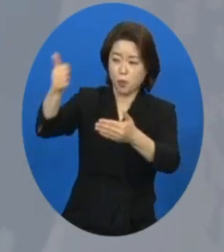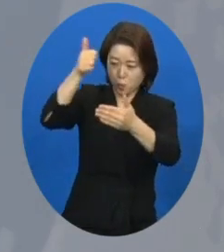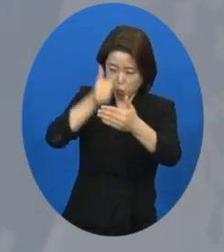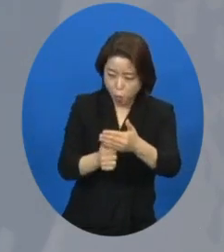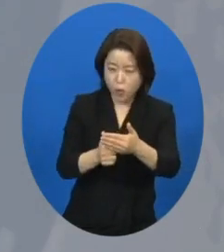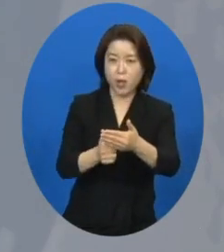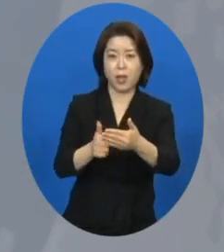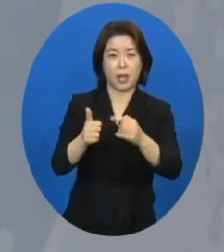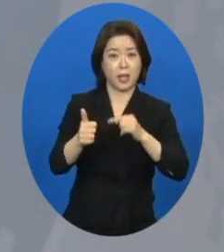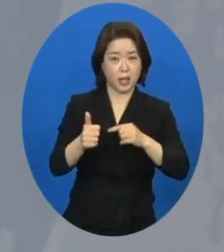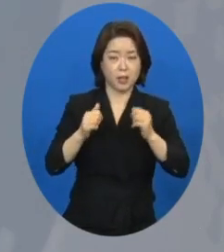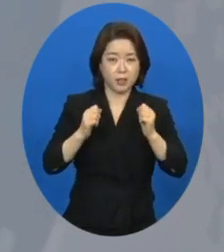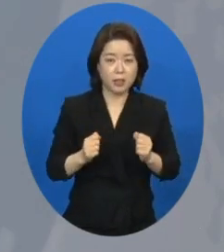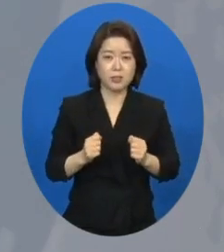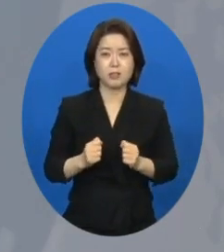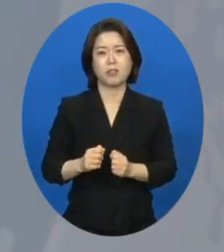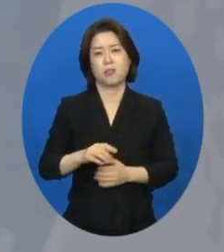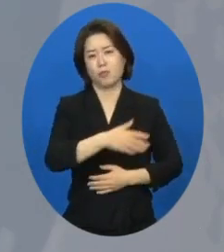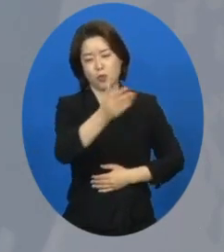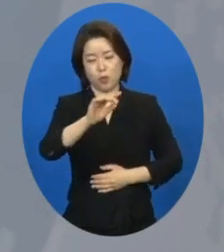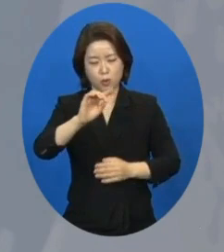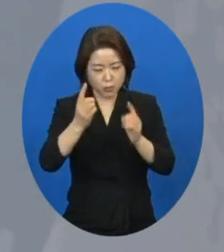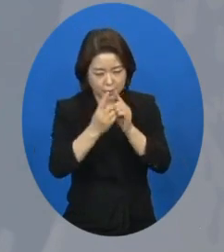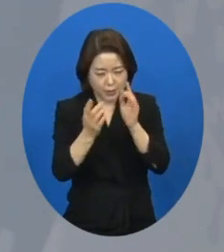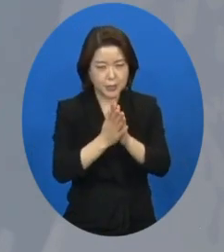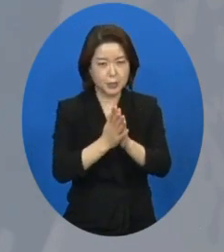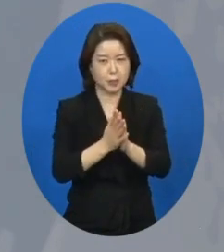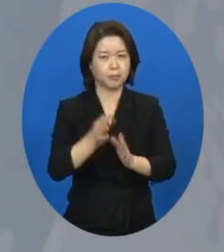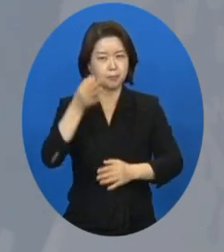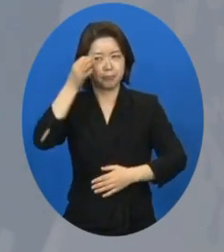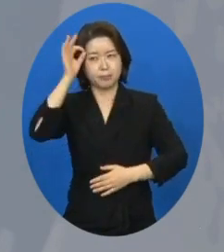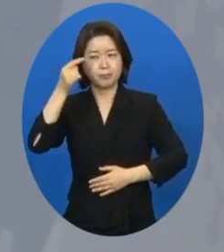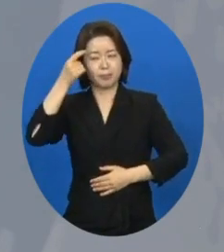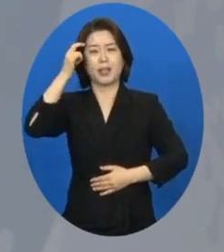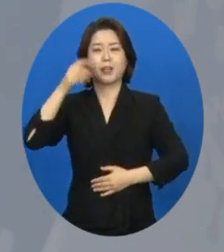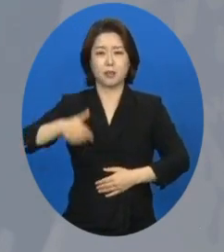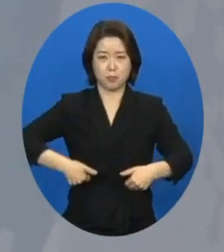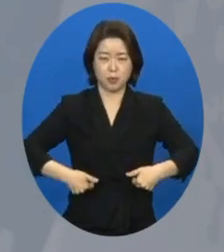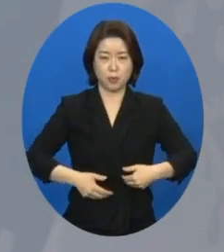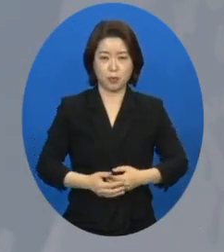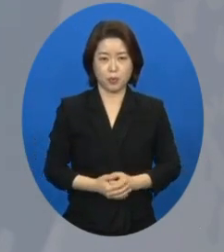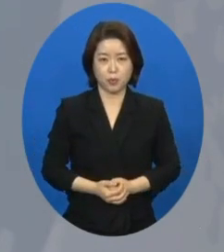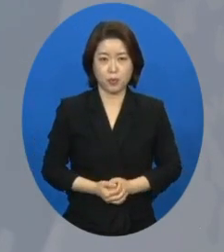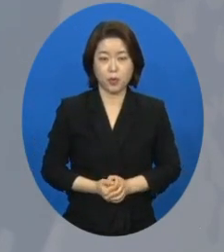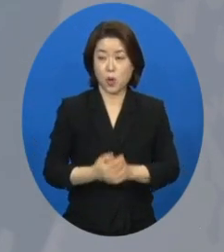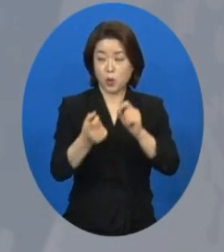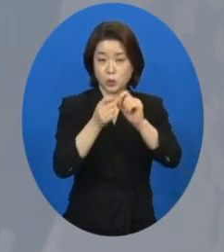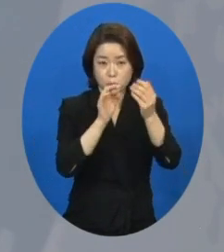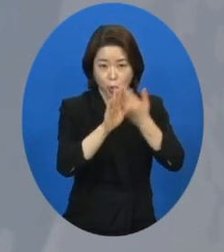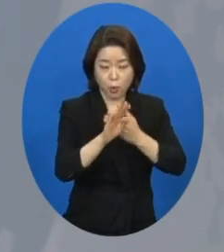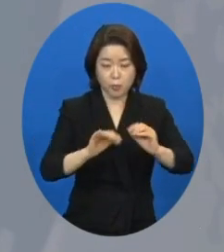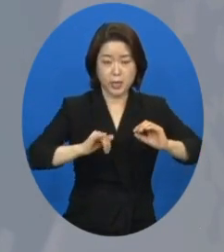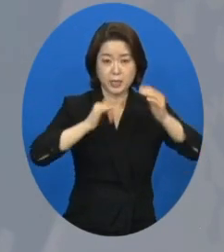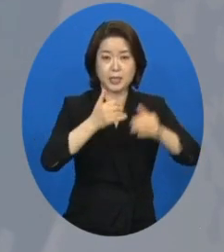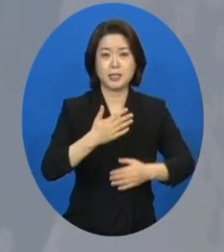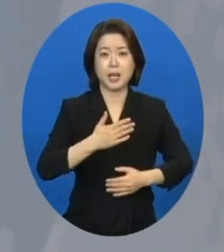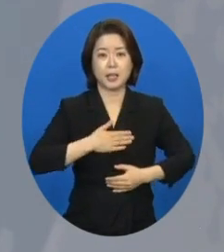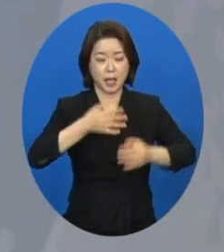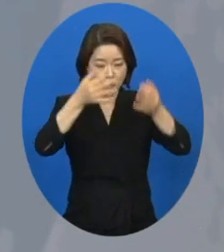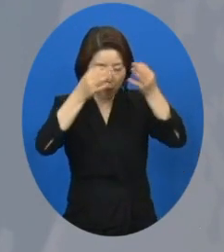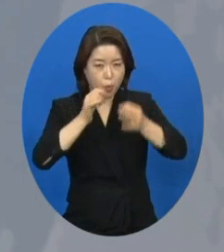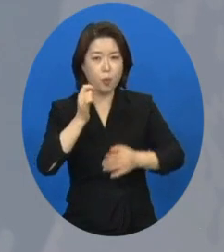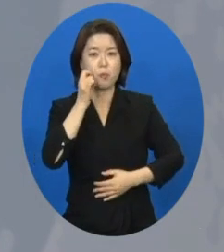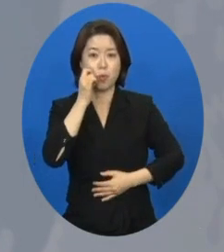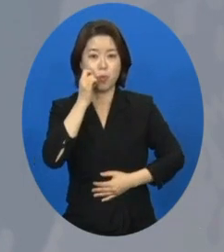여러분이 스스로 알아야 돼요. 19절 20절 말씀에 조금 있으면 세상이 나를 보지 못할